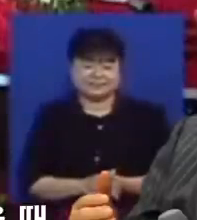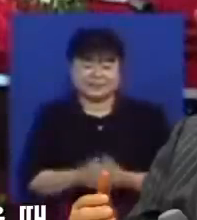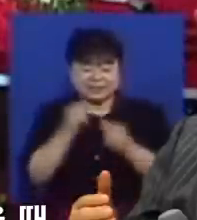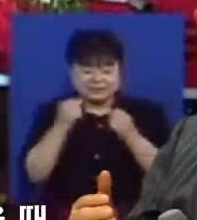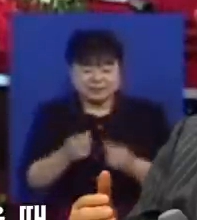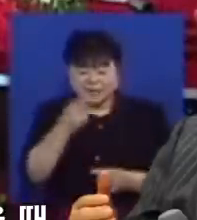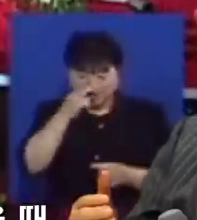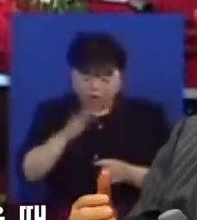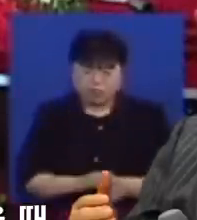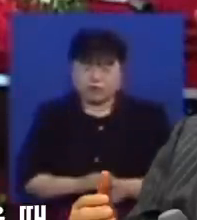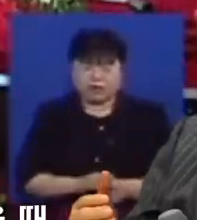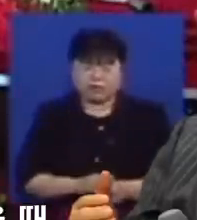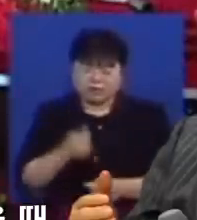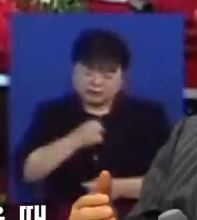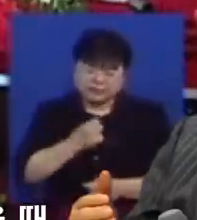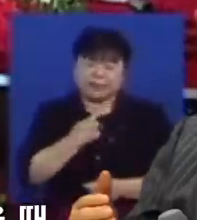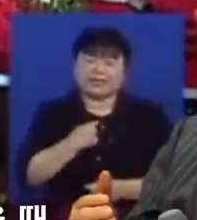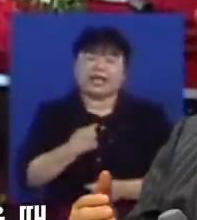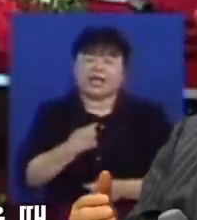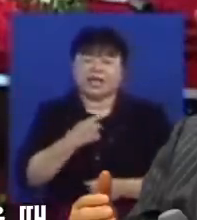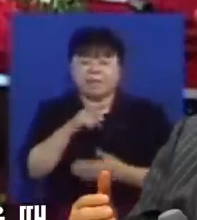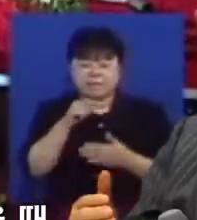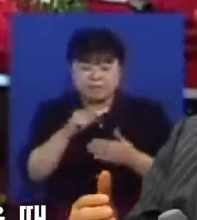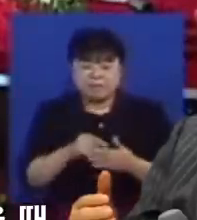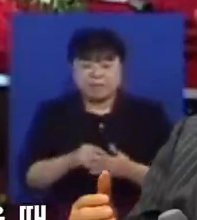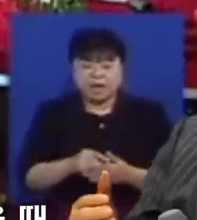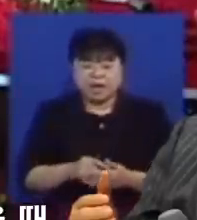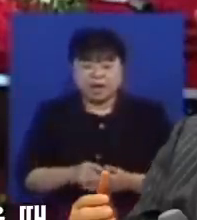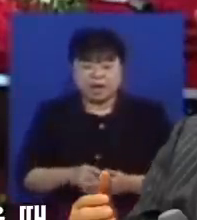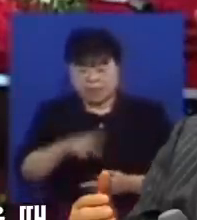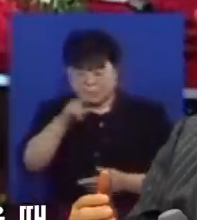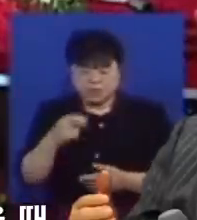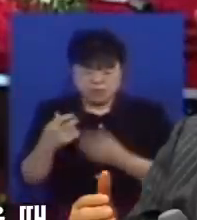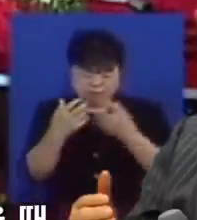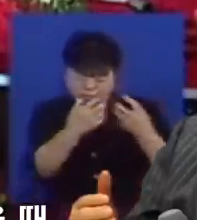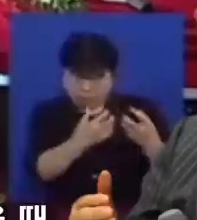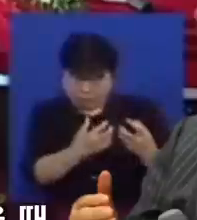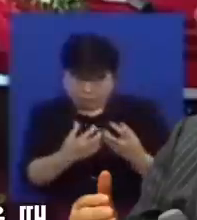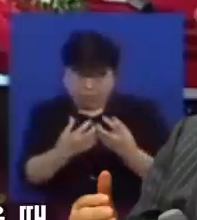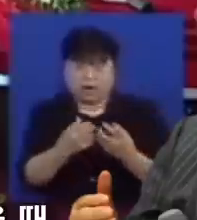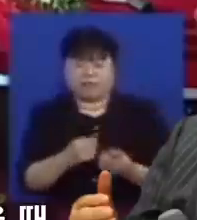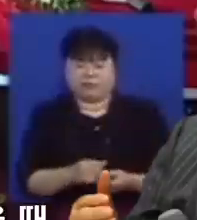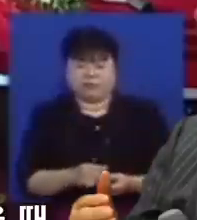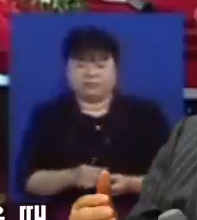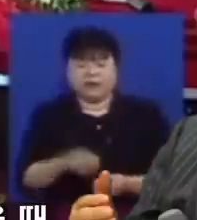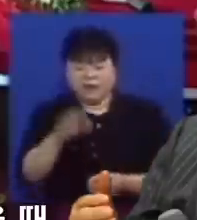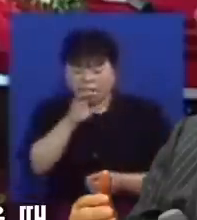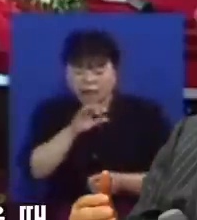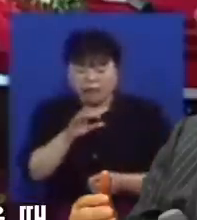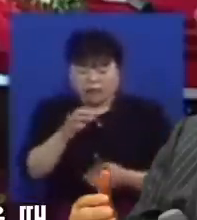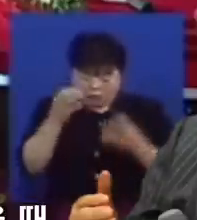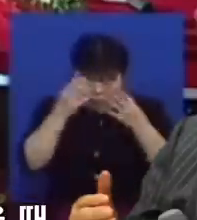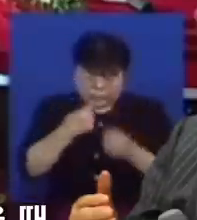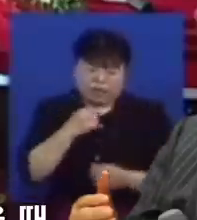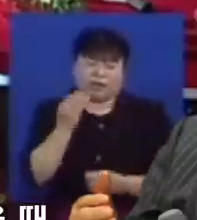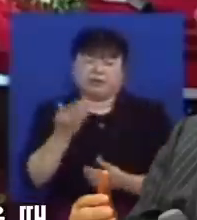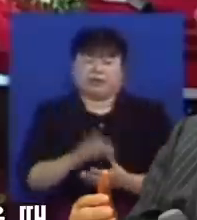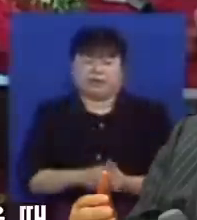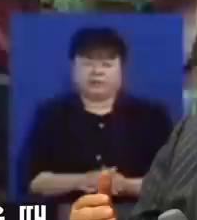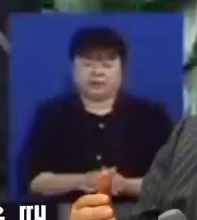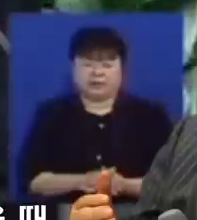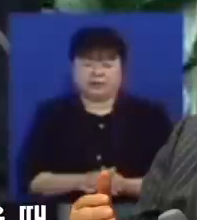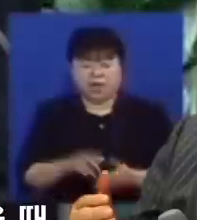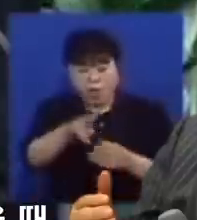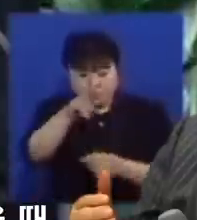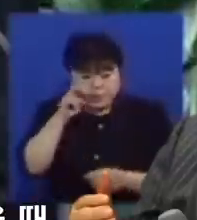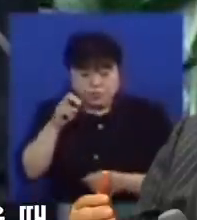삶의 억울하고 원통한 일을 당해 마음의 미움과 원한으로 부정적이 되면 큰 시련과 고통을 겪게 되는 것입니다.